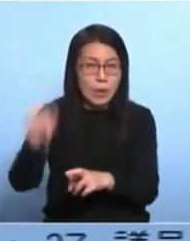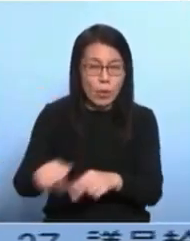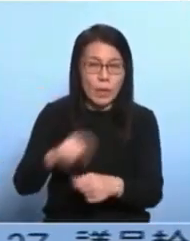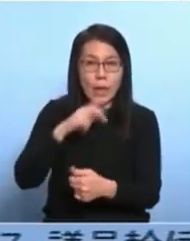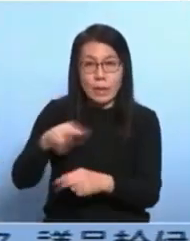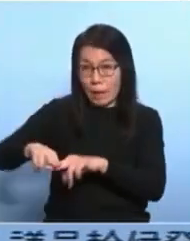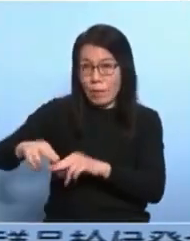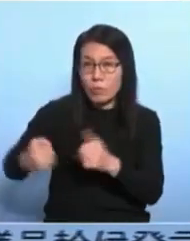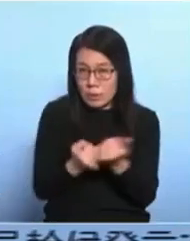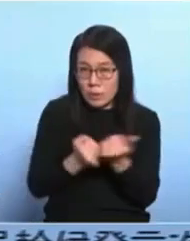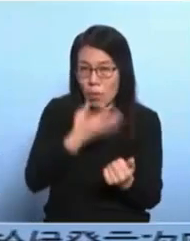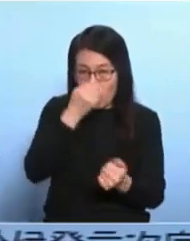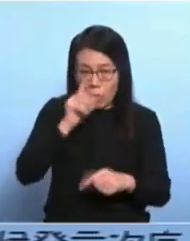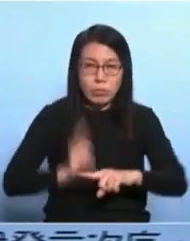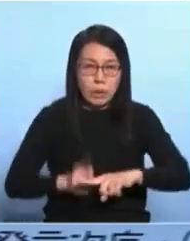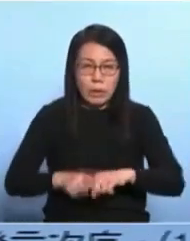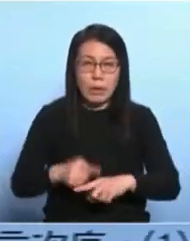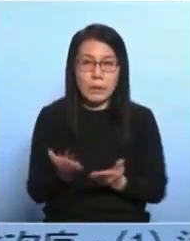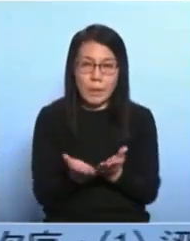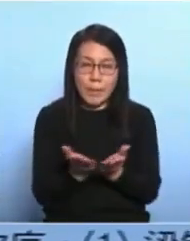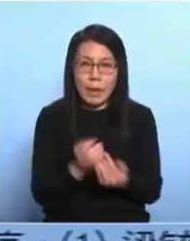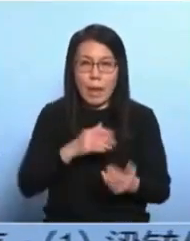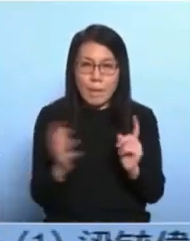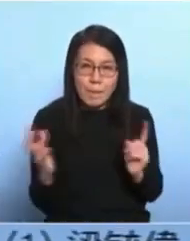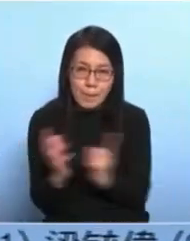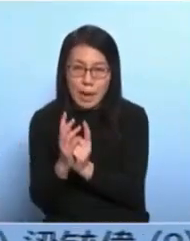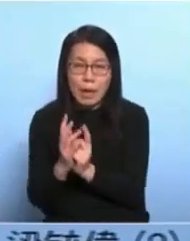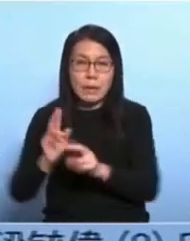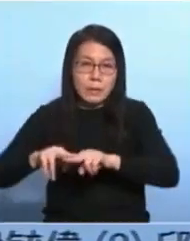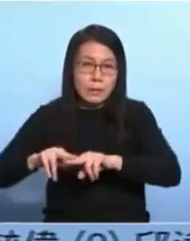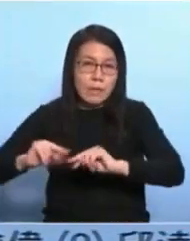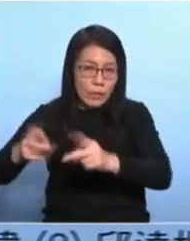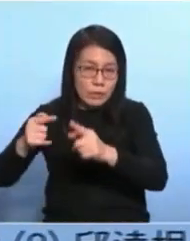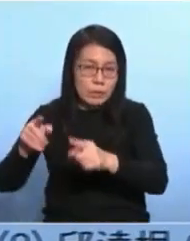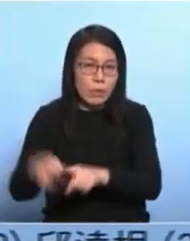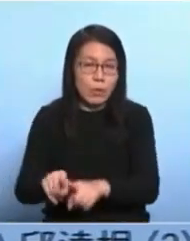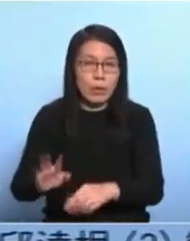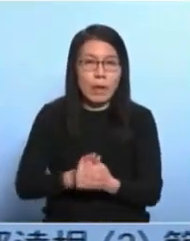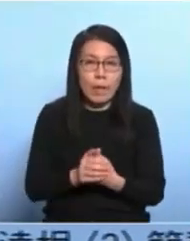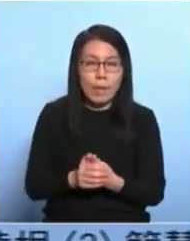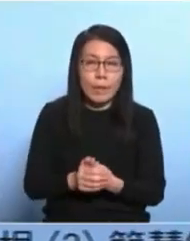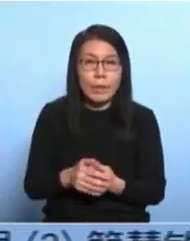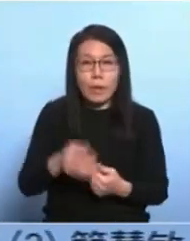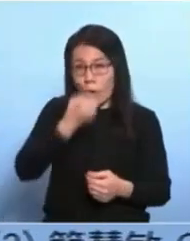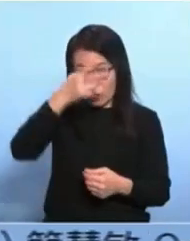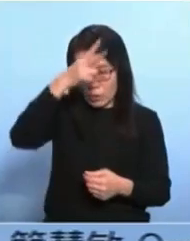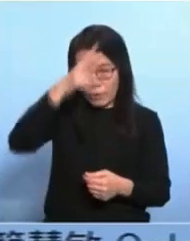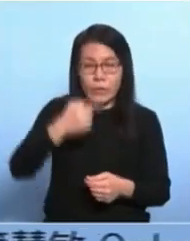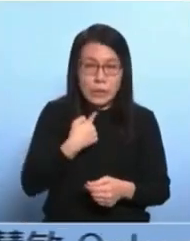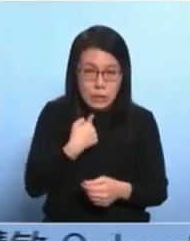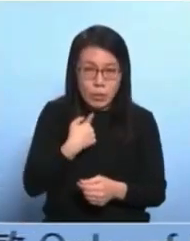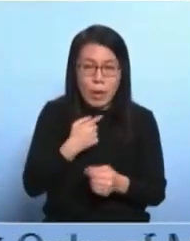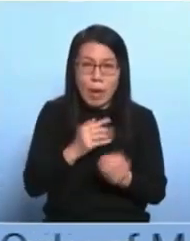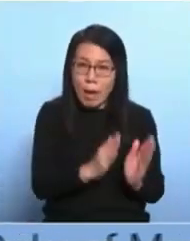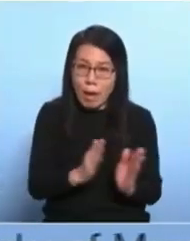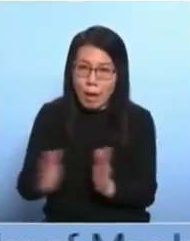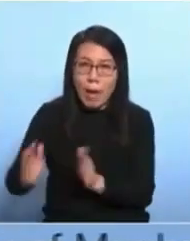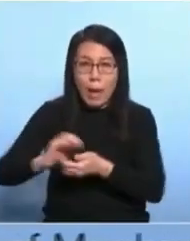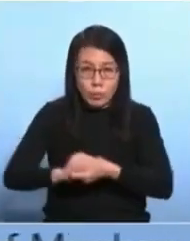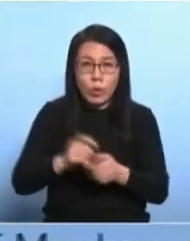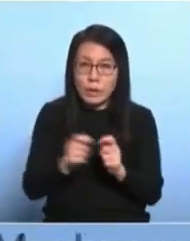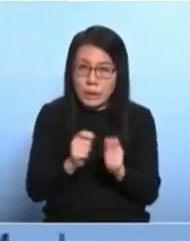支持香港的表現，擴闊了香港融入國家發展大局的通道。因此，特區政府應當順理各項的合作細